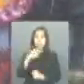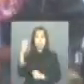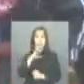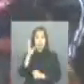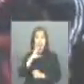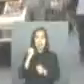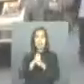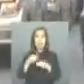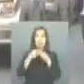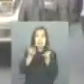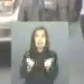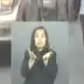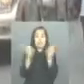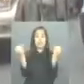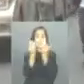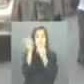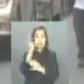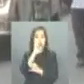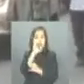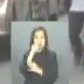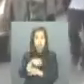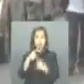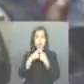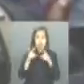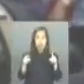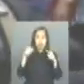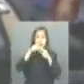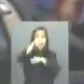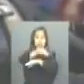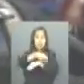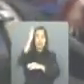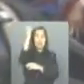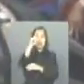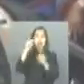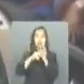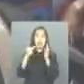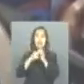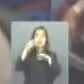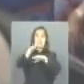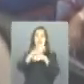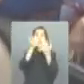วนความขัดแย้งเพิ่มขึ้นส่วนสถานที่ปราศัยนั้นเป็นเพียงแค่สัญลักษณ์เท่านั้น